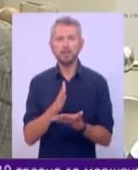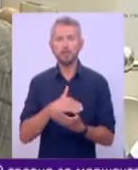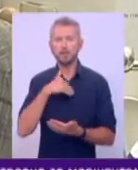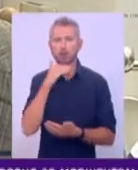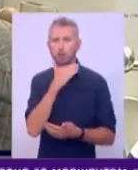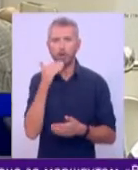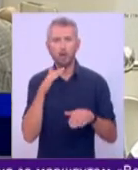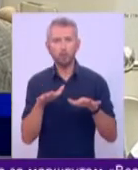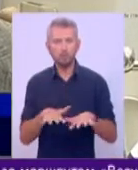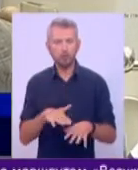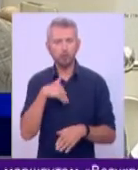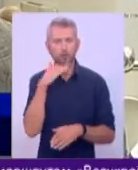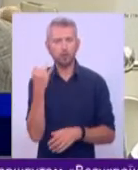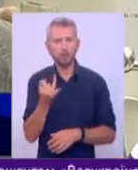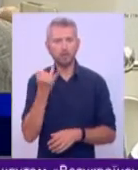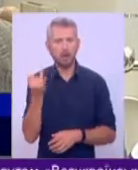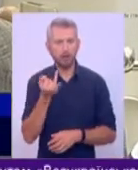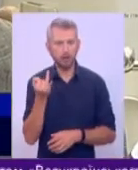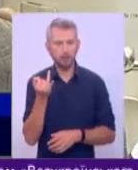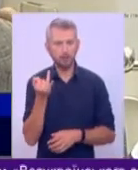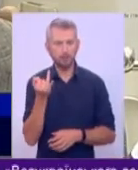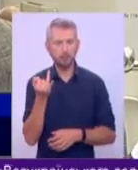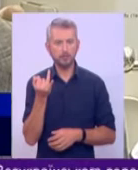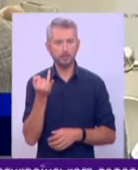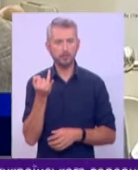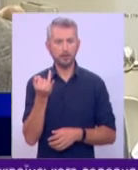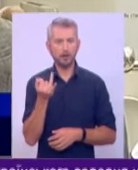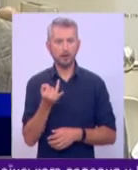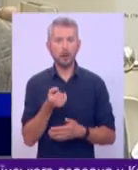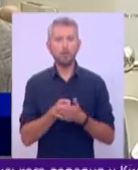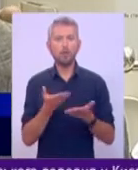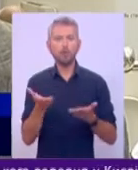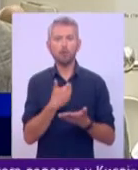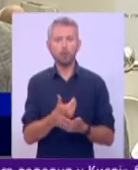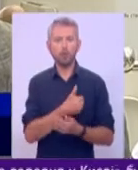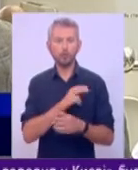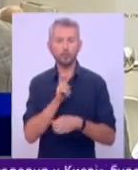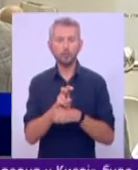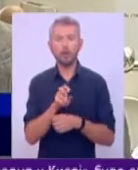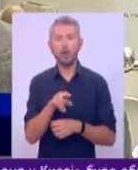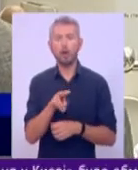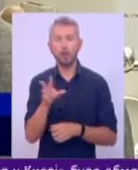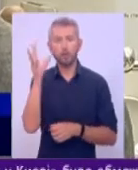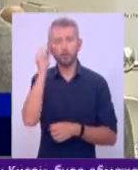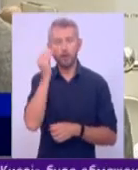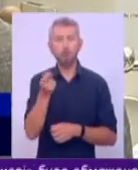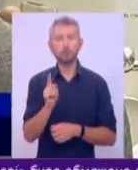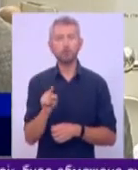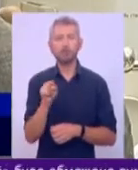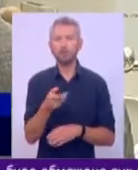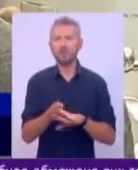багато місць, достатньо цікавих, до яких би ми хотіли завітати, але з урахуванням того, що